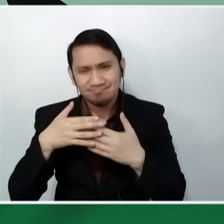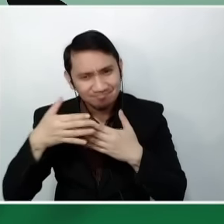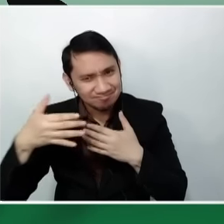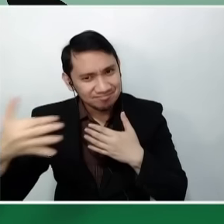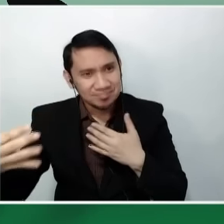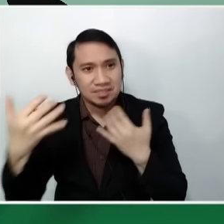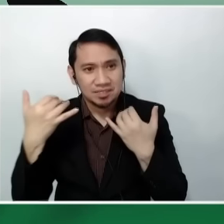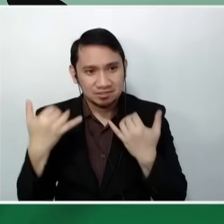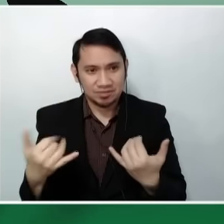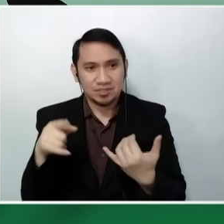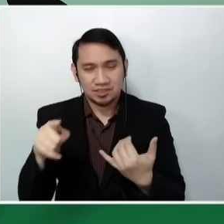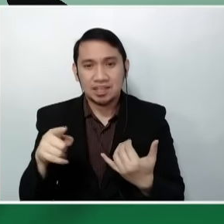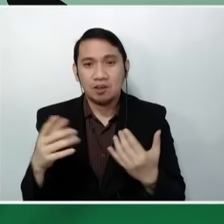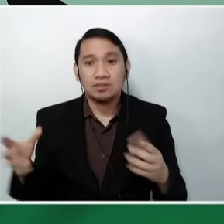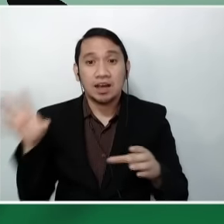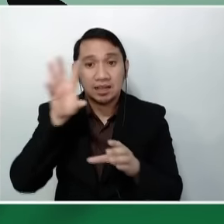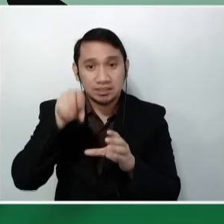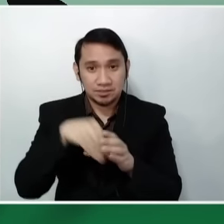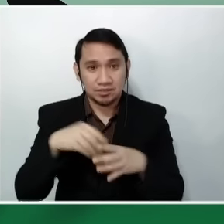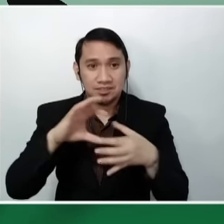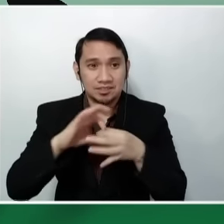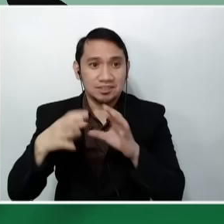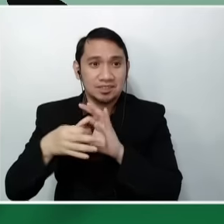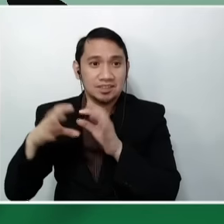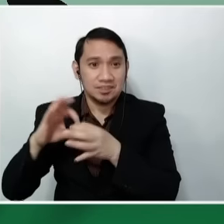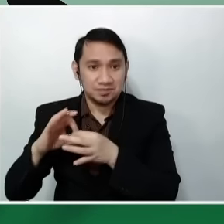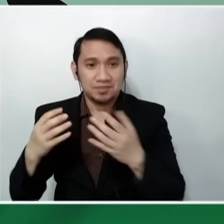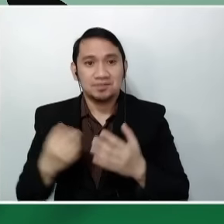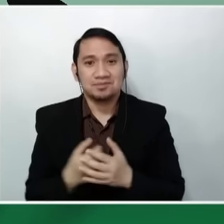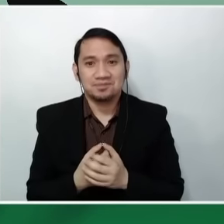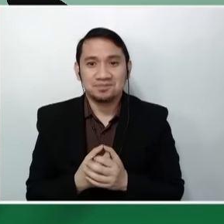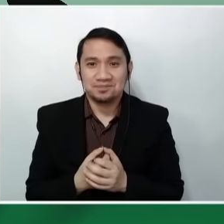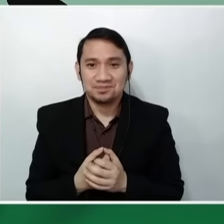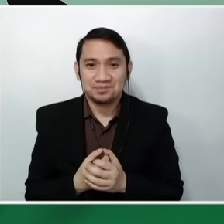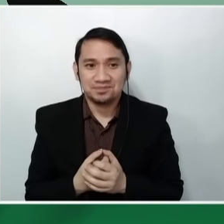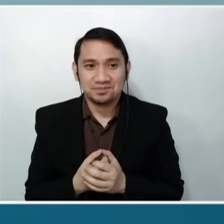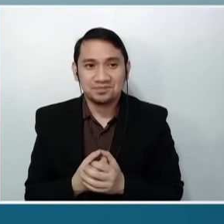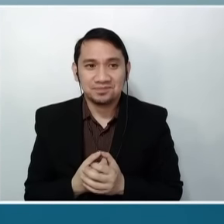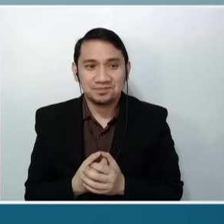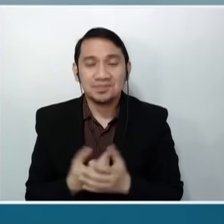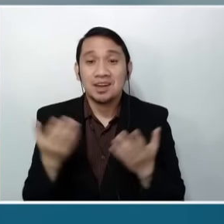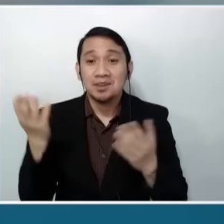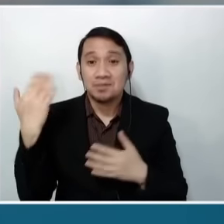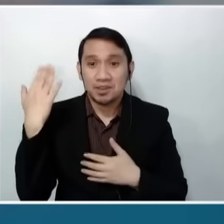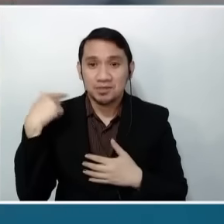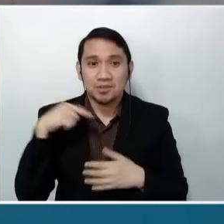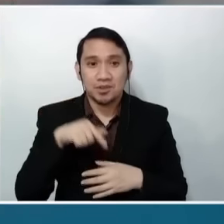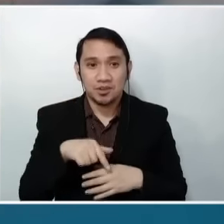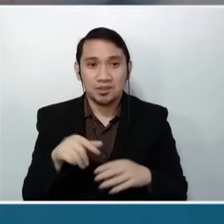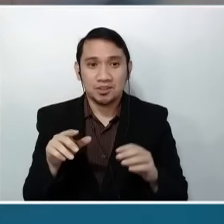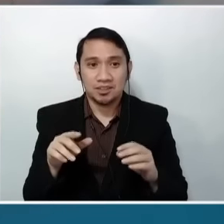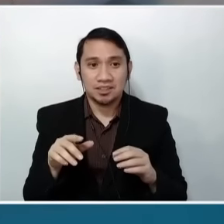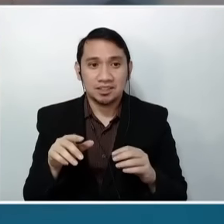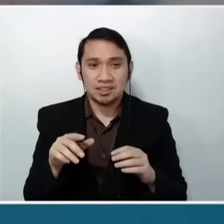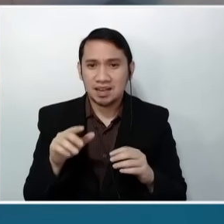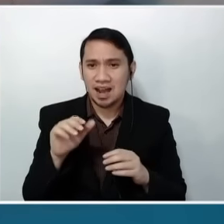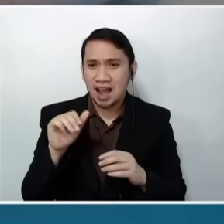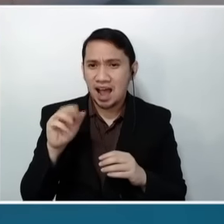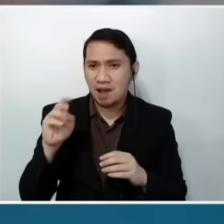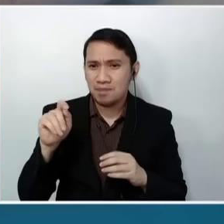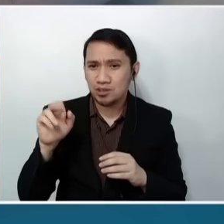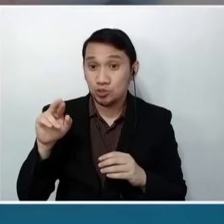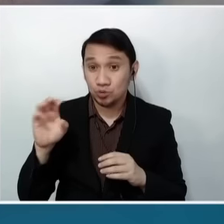naging official sport ang women's boxing sa Olympics noong 2012. Dati amateur boxers lang ang pwedeng lumahok sa Olympics,